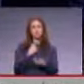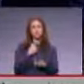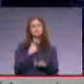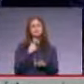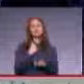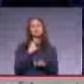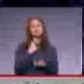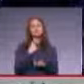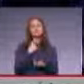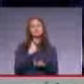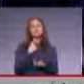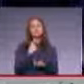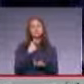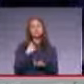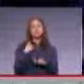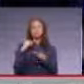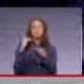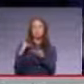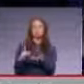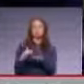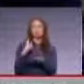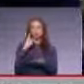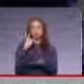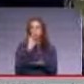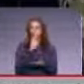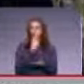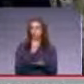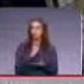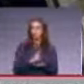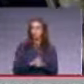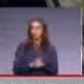فيها هتقولي على طول. هتقولي على ما عليك.